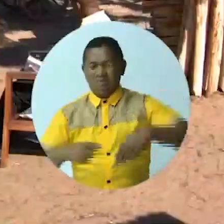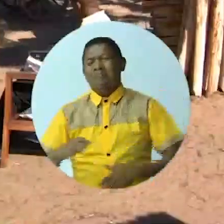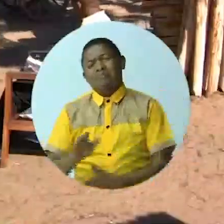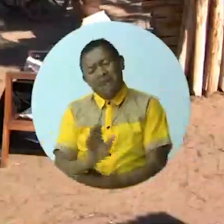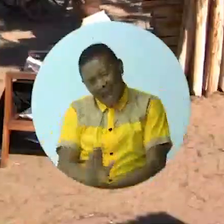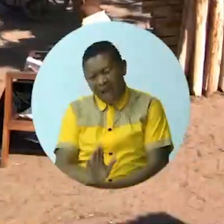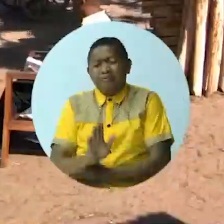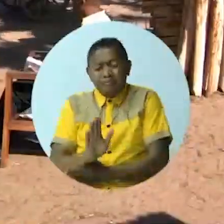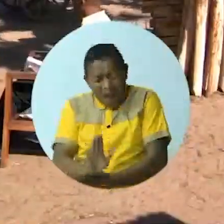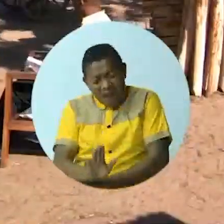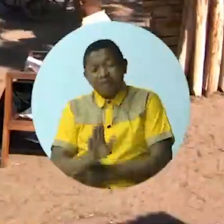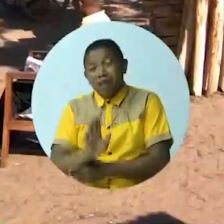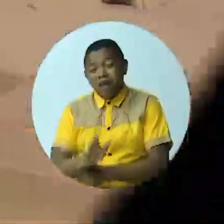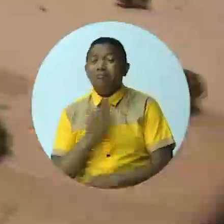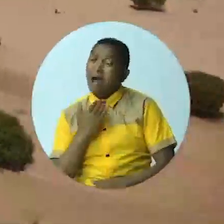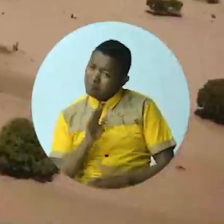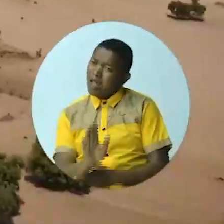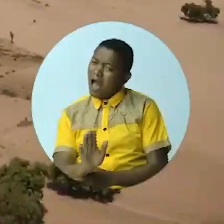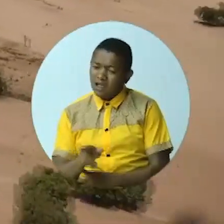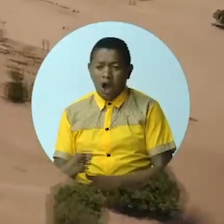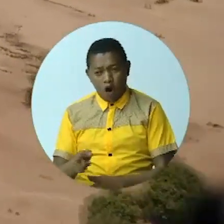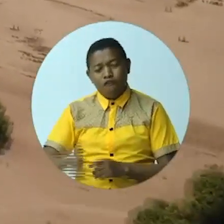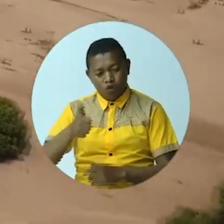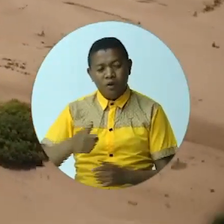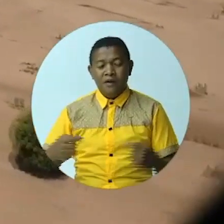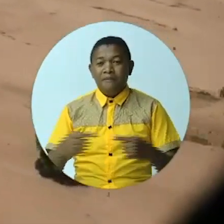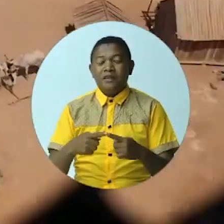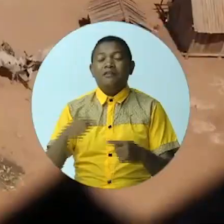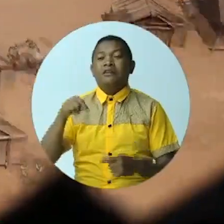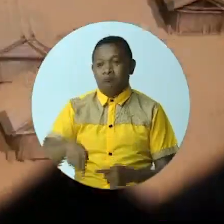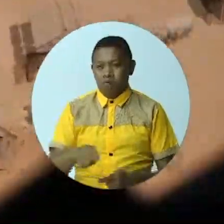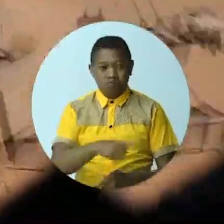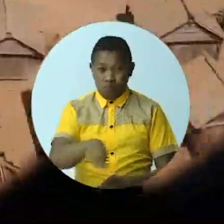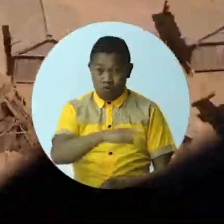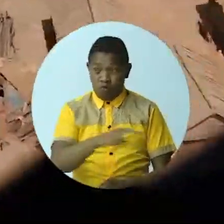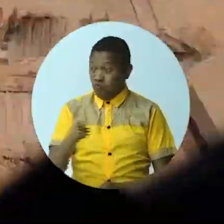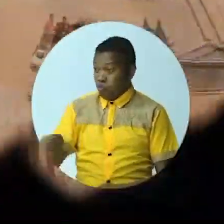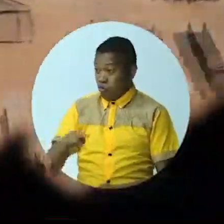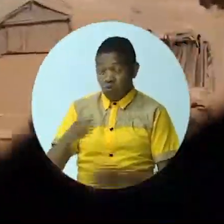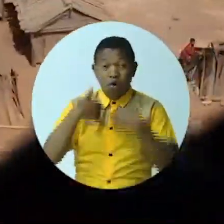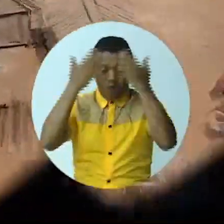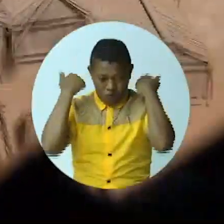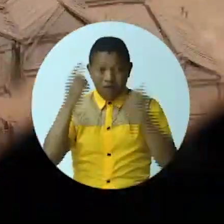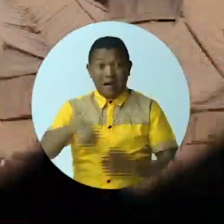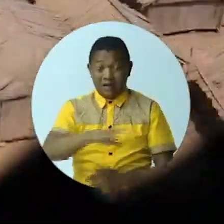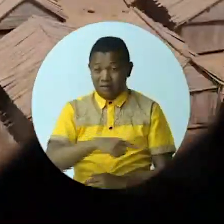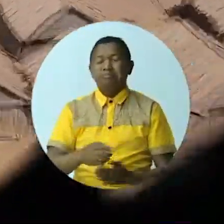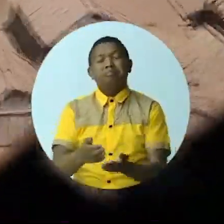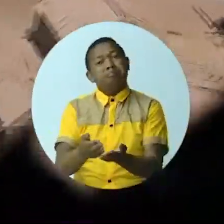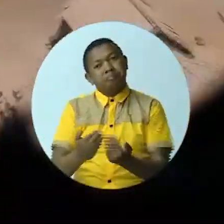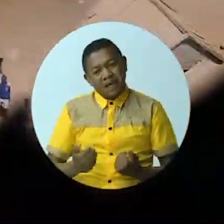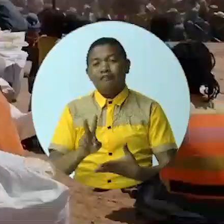Mila vaholana maharitra ireo mponina ireo. Teo tsika nyteny hoe enimpolo taona zao